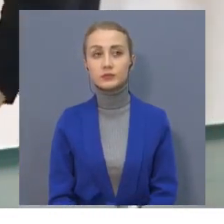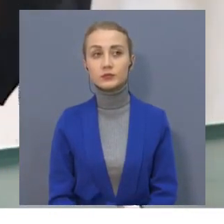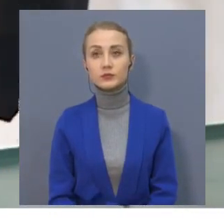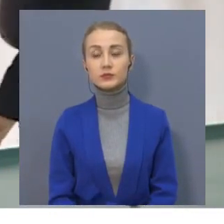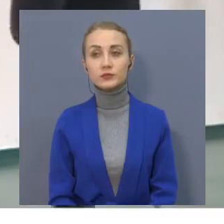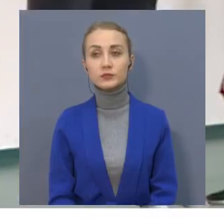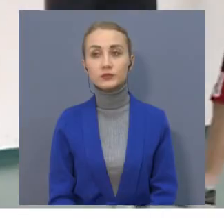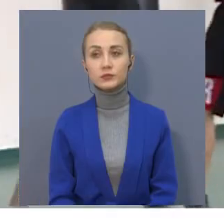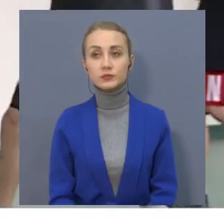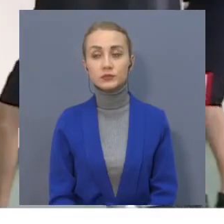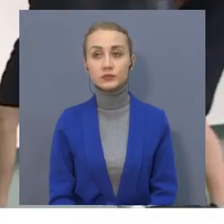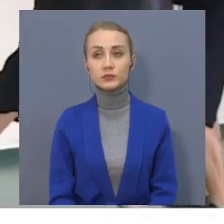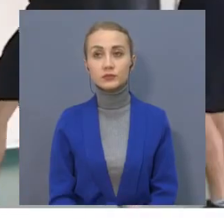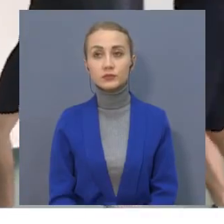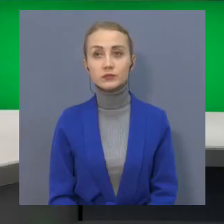спорт үшін Бурабай ауданына.